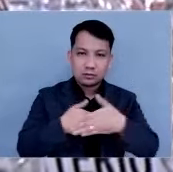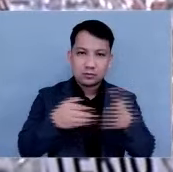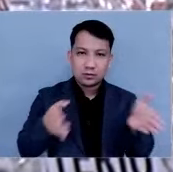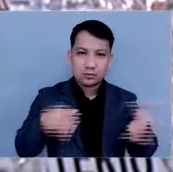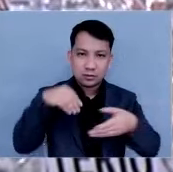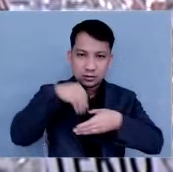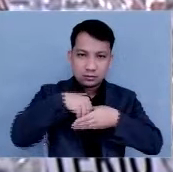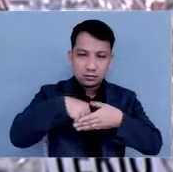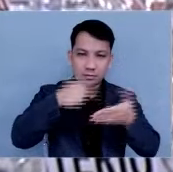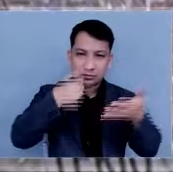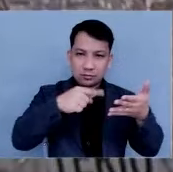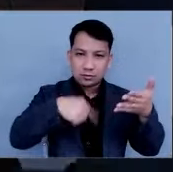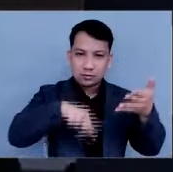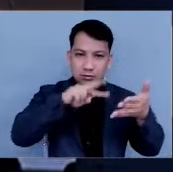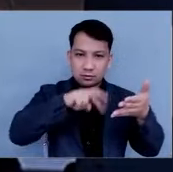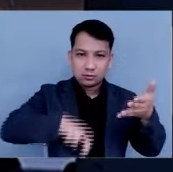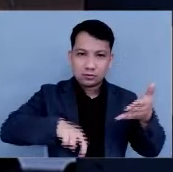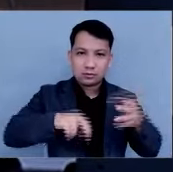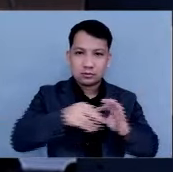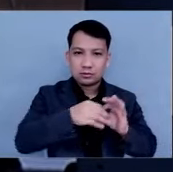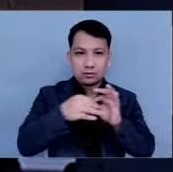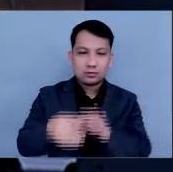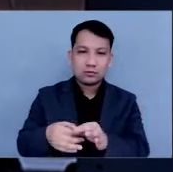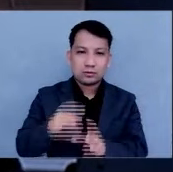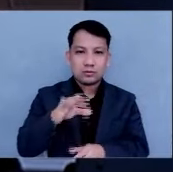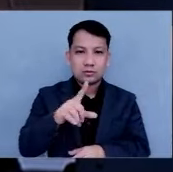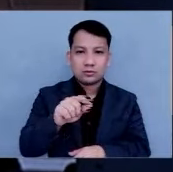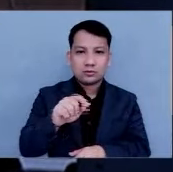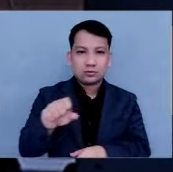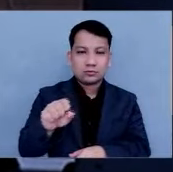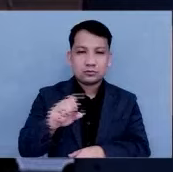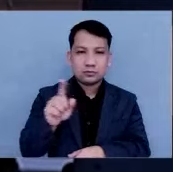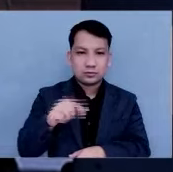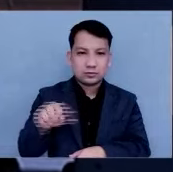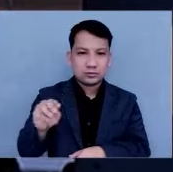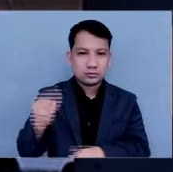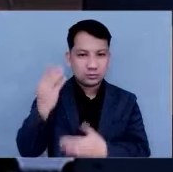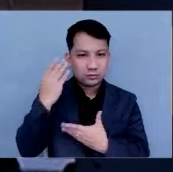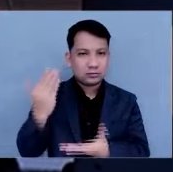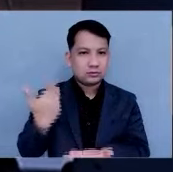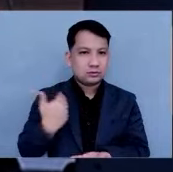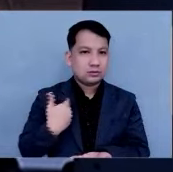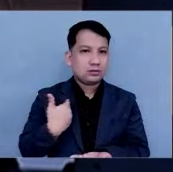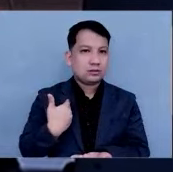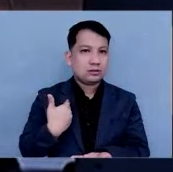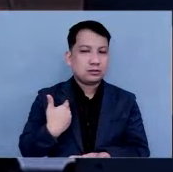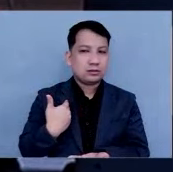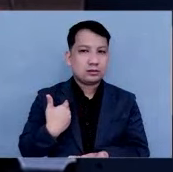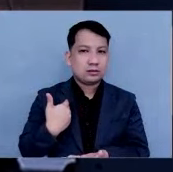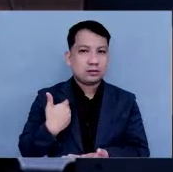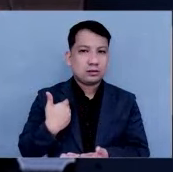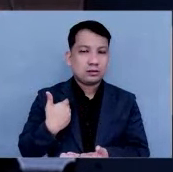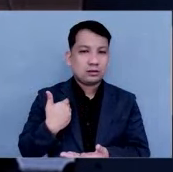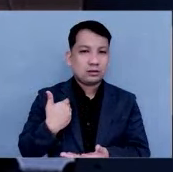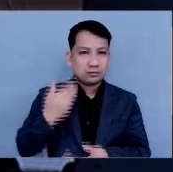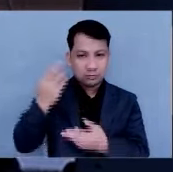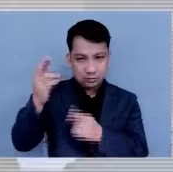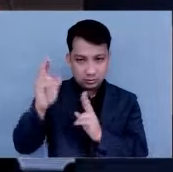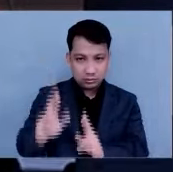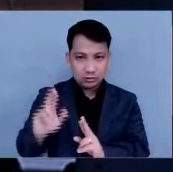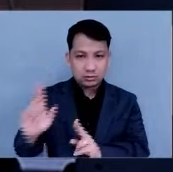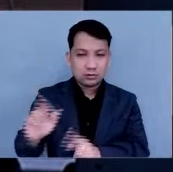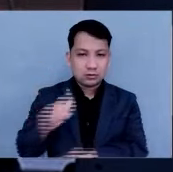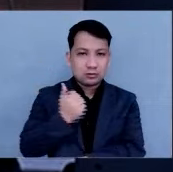ip we are in a custom zone kapag n kami soe as a courtesy and as a respect to the